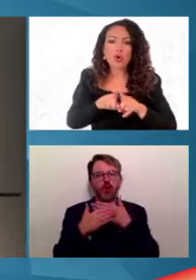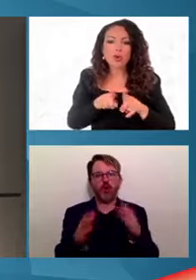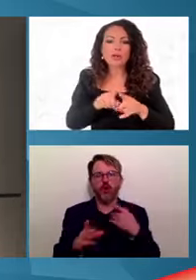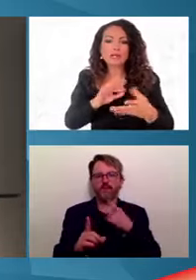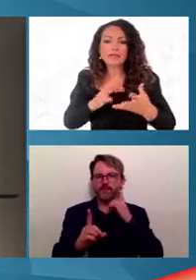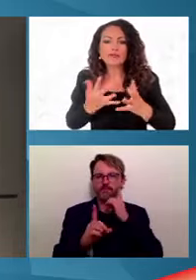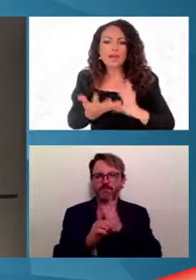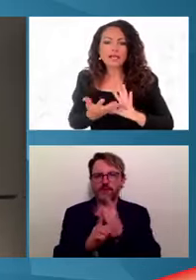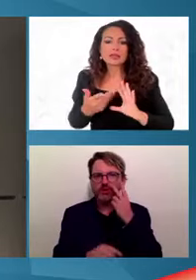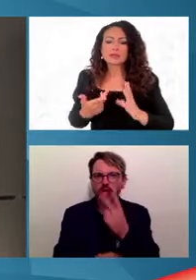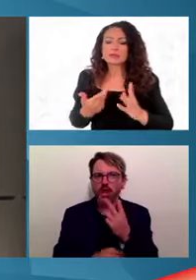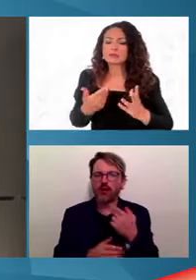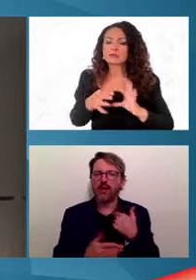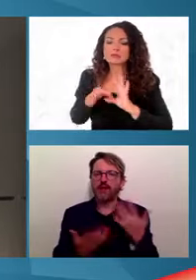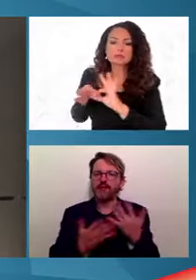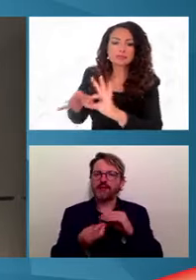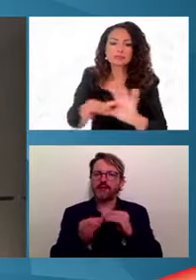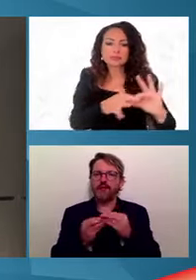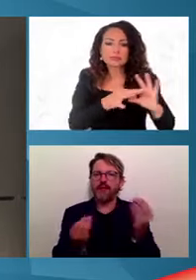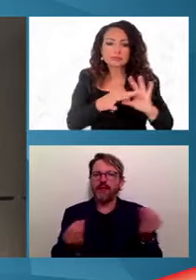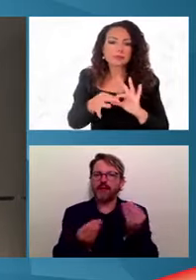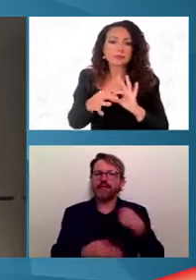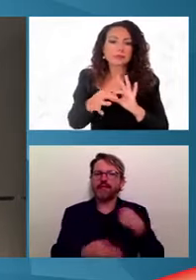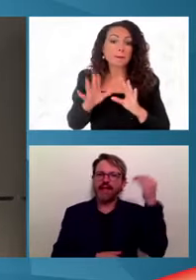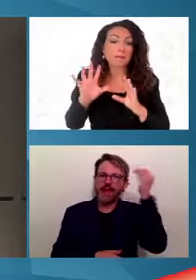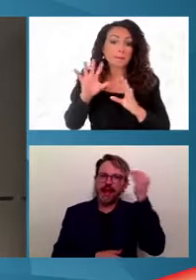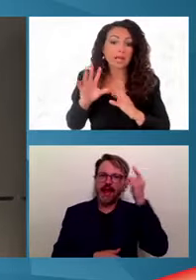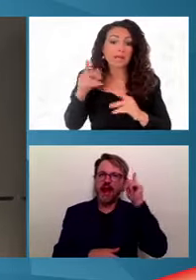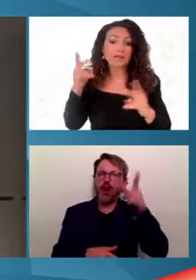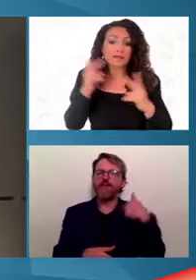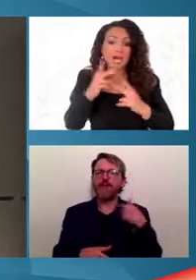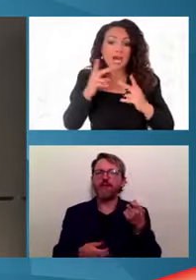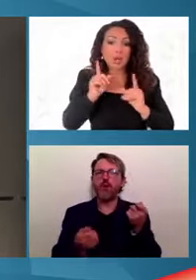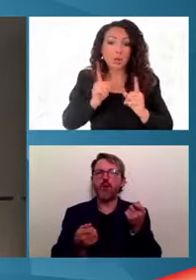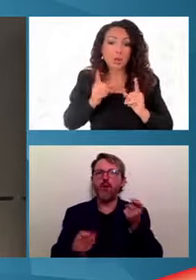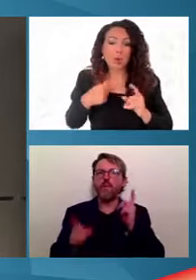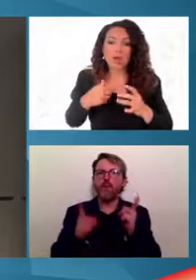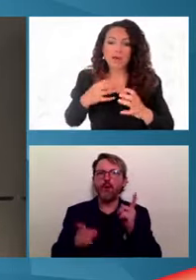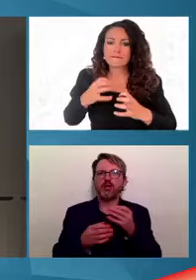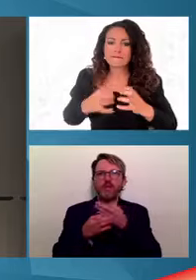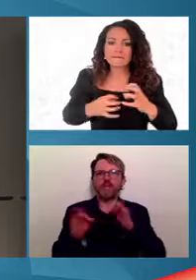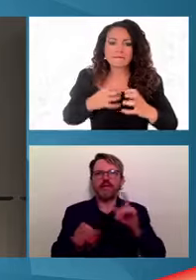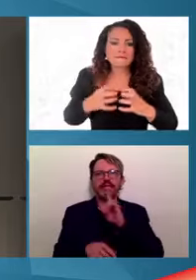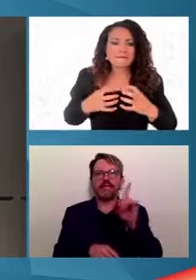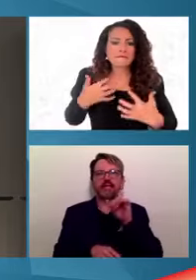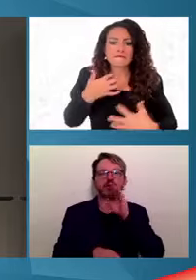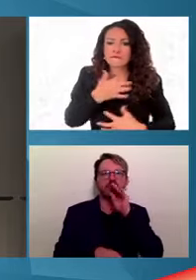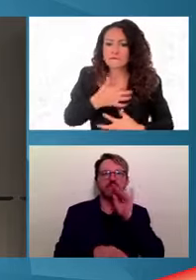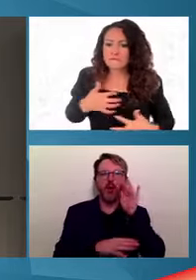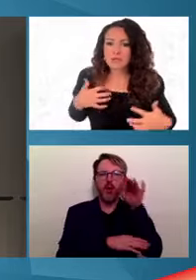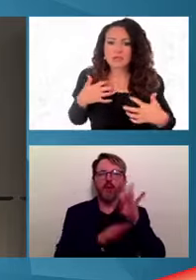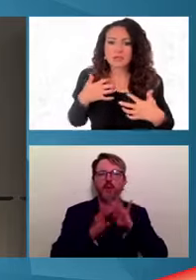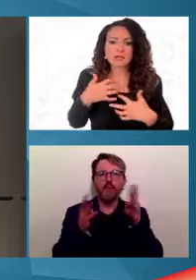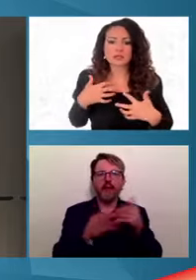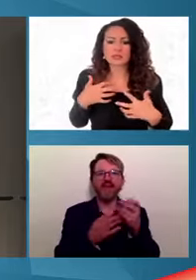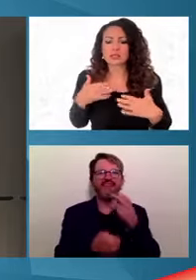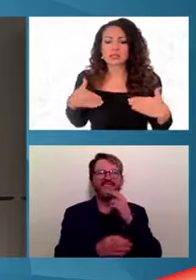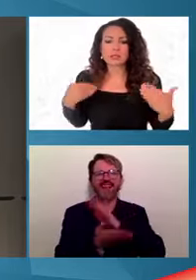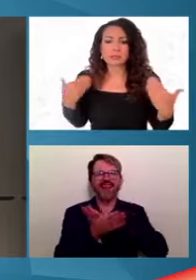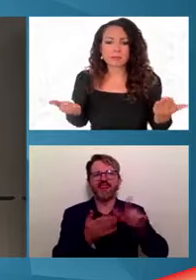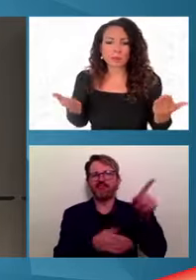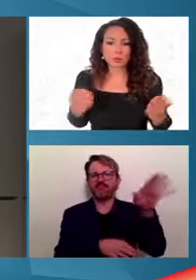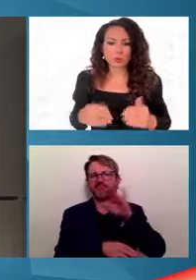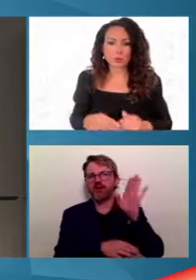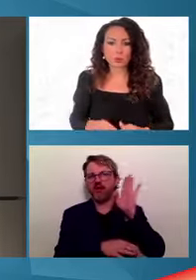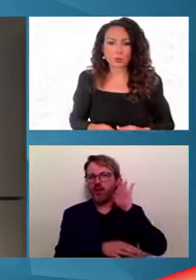daraus lernen. Das ist notwendig. Auch wenn uns politisch gesagt wird, redet nicht mehr über die Pandemie, das will keiner mehr hören. Das wird so sein. Aber wir dürfen